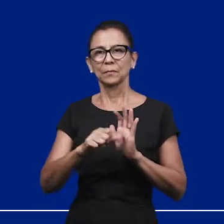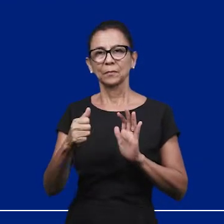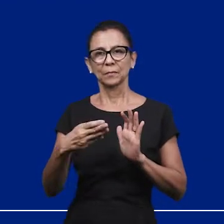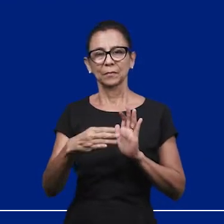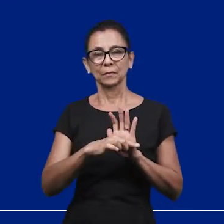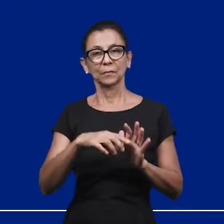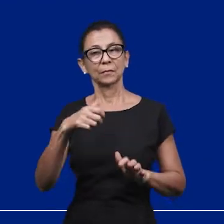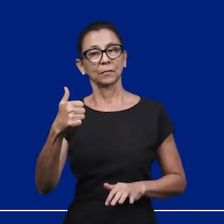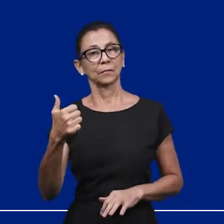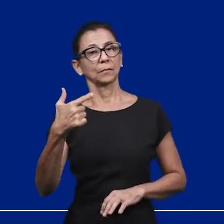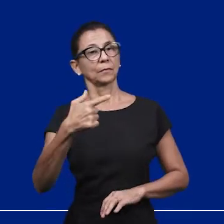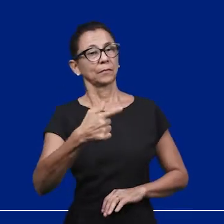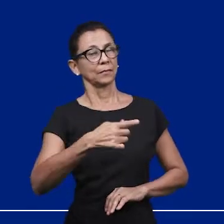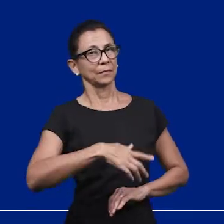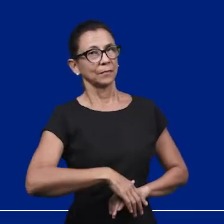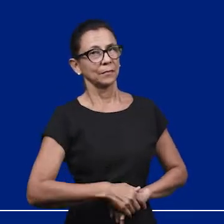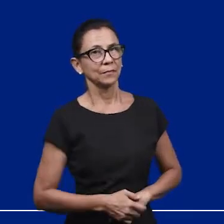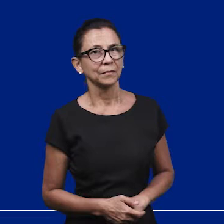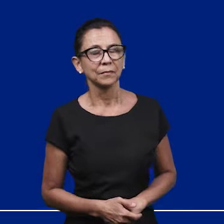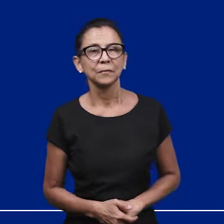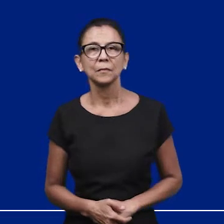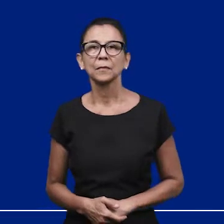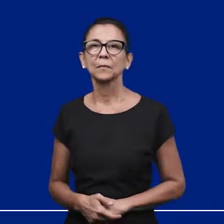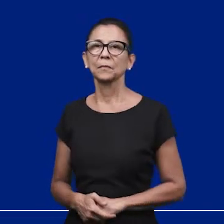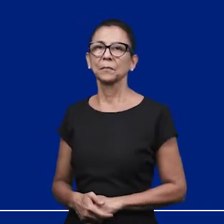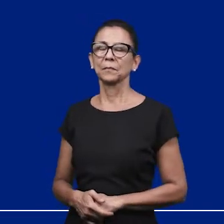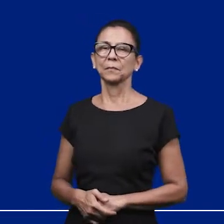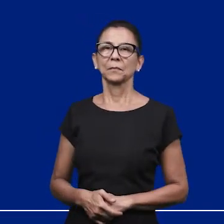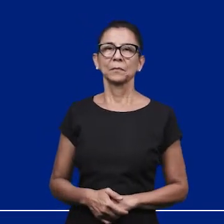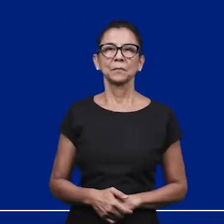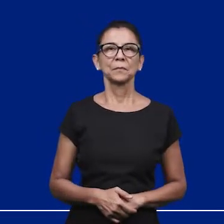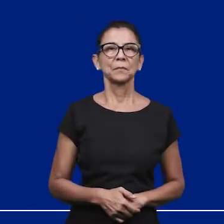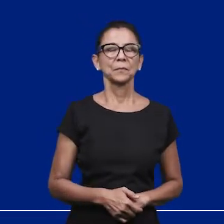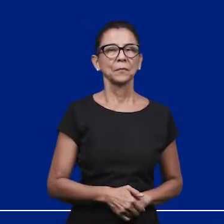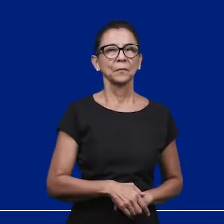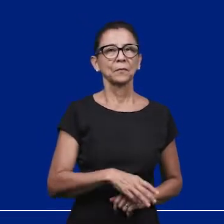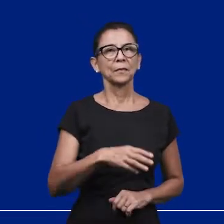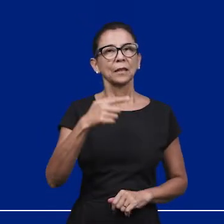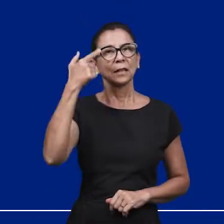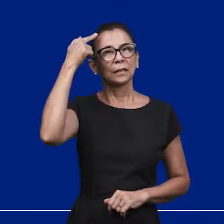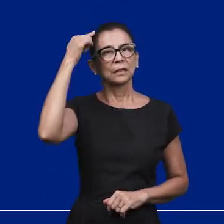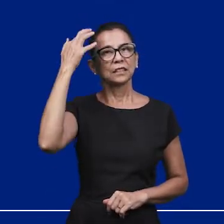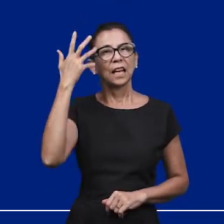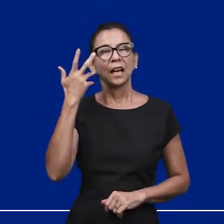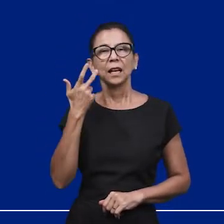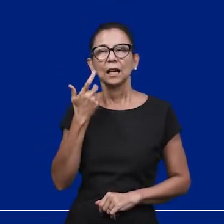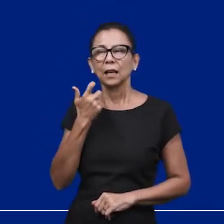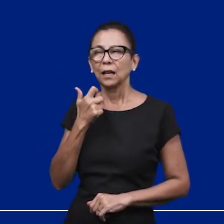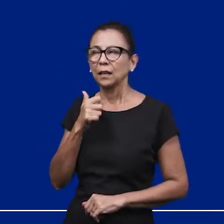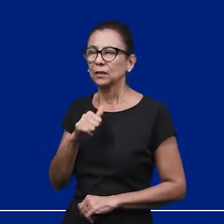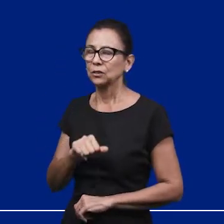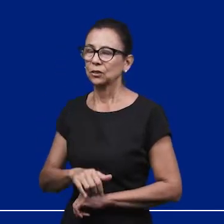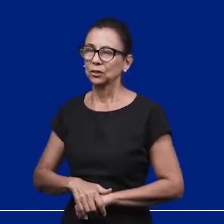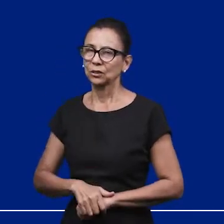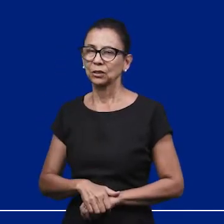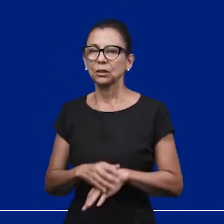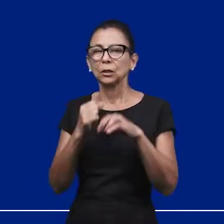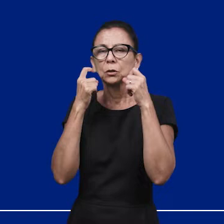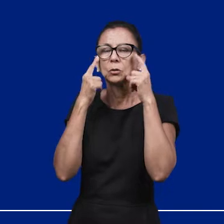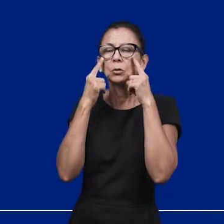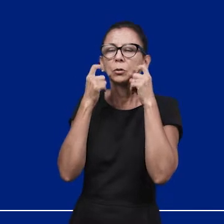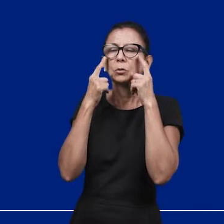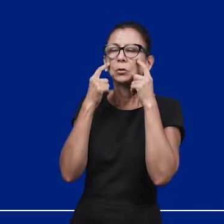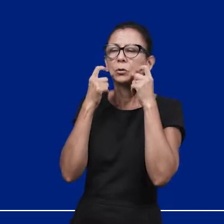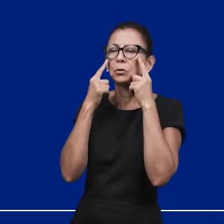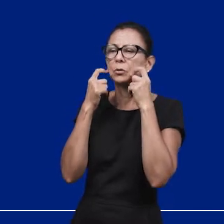et elle a pleuré devant lui pendant 7 jours, pendant les noces. Il s'est passé qu'au septième jour, il l'a